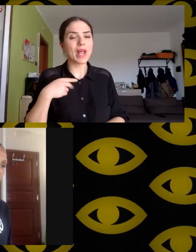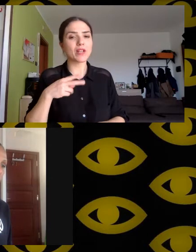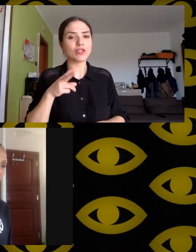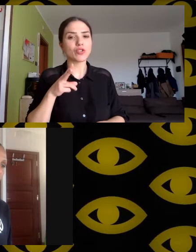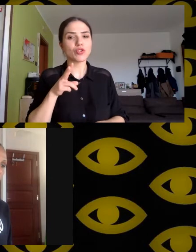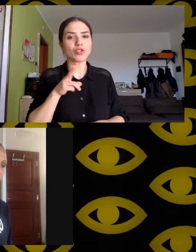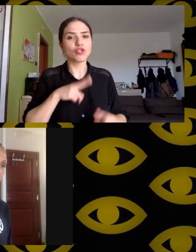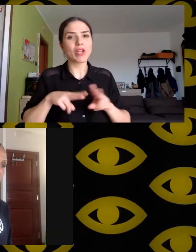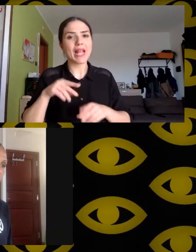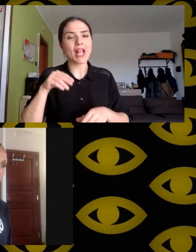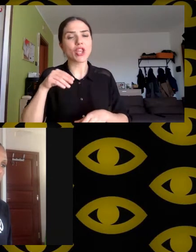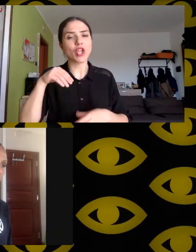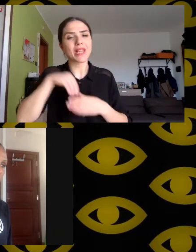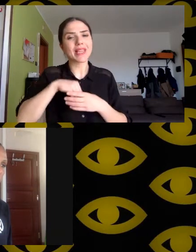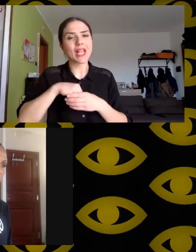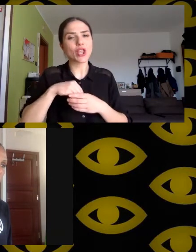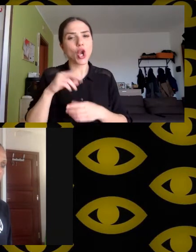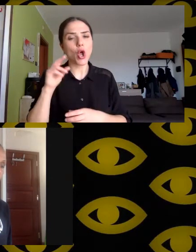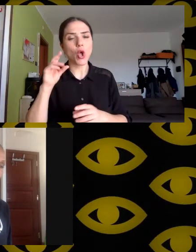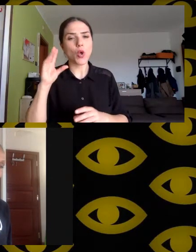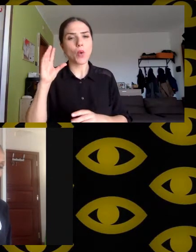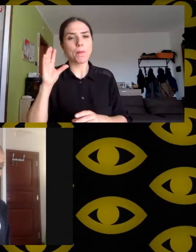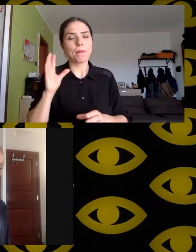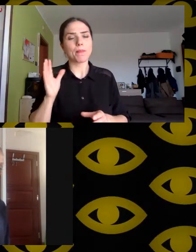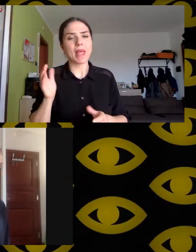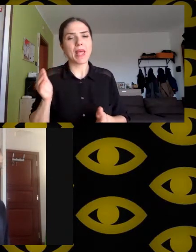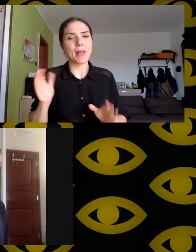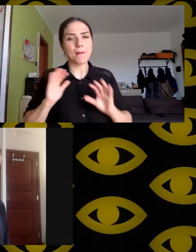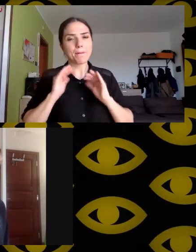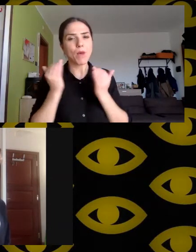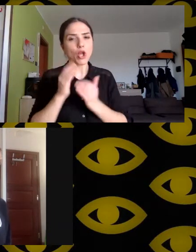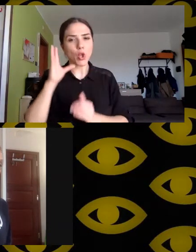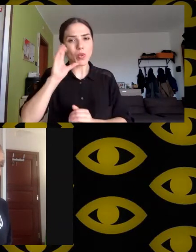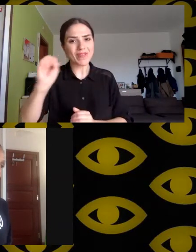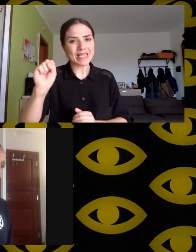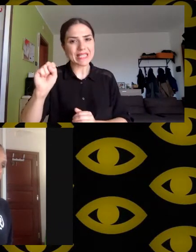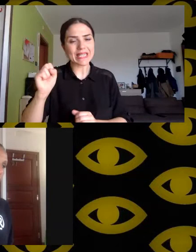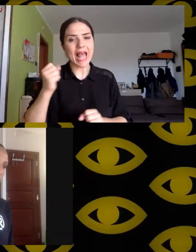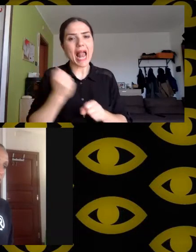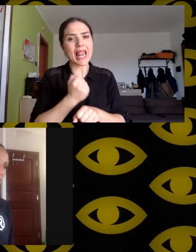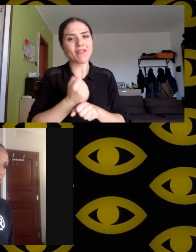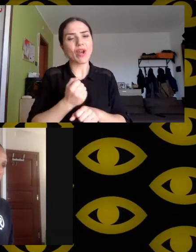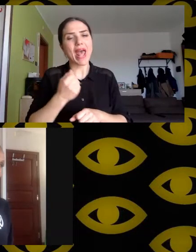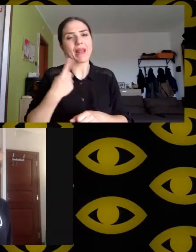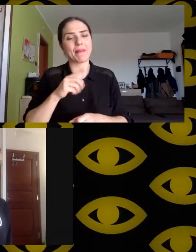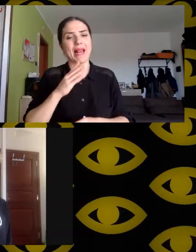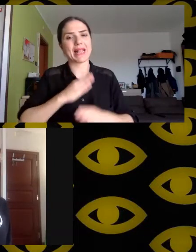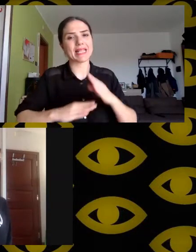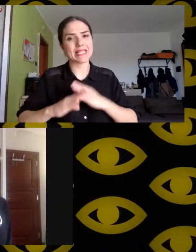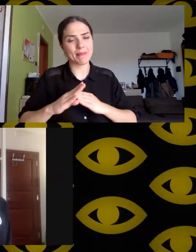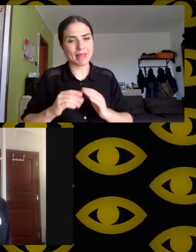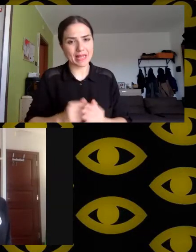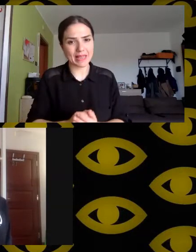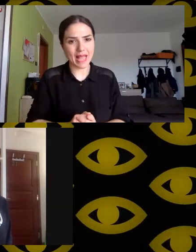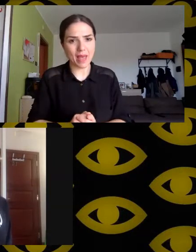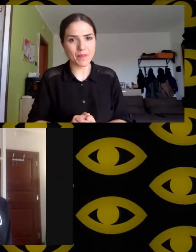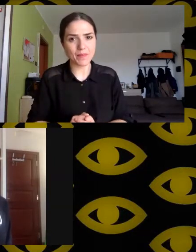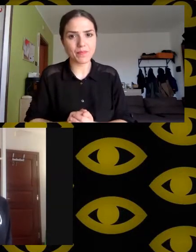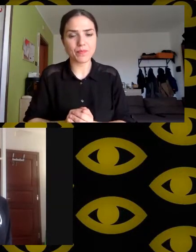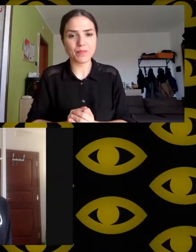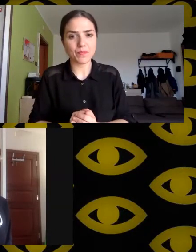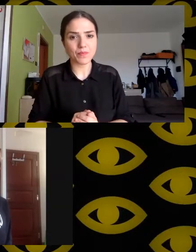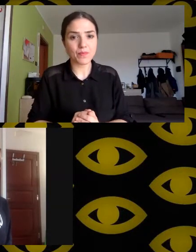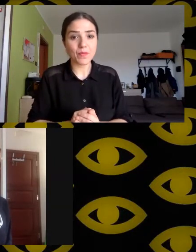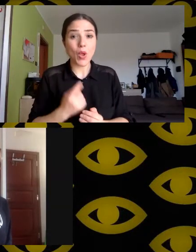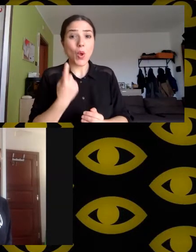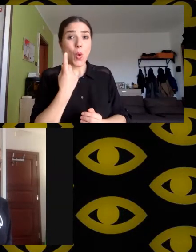sport adattato alle pluridisabilità. Beh, direi che di progetti veramente non te ne fai mancare. Io stiamo ragazzi, più o